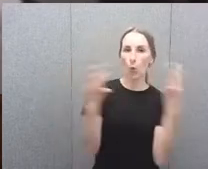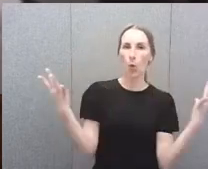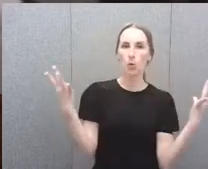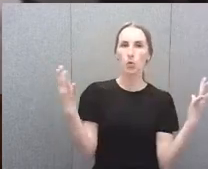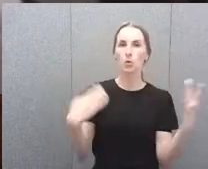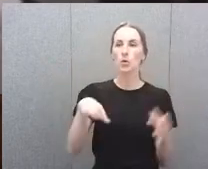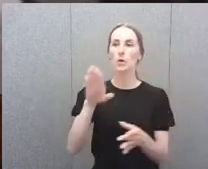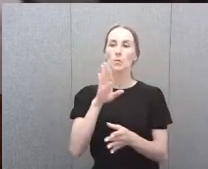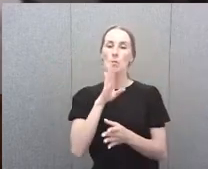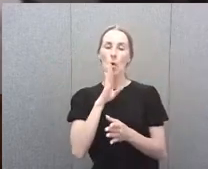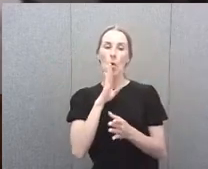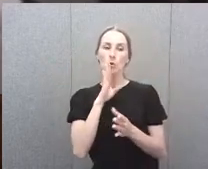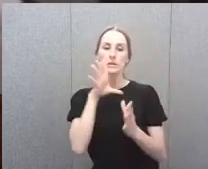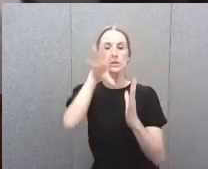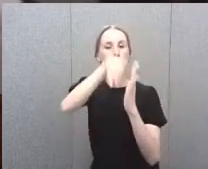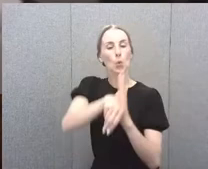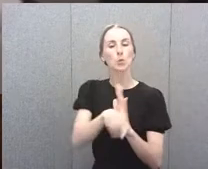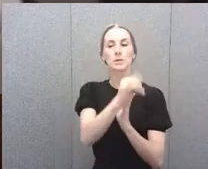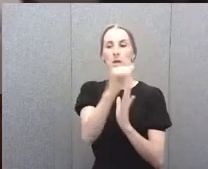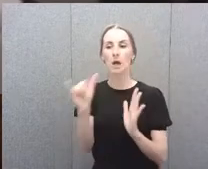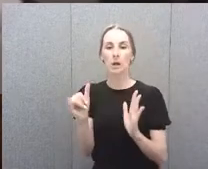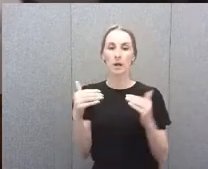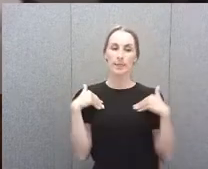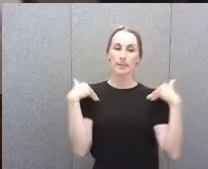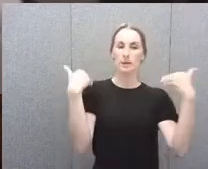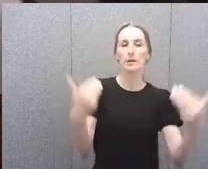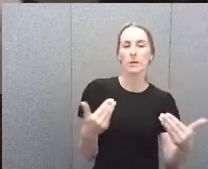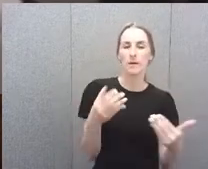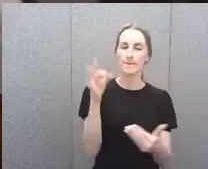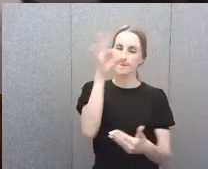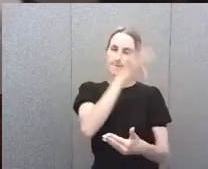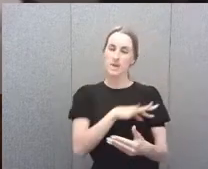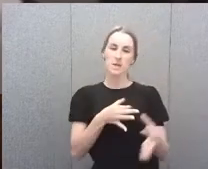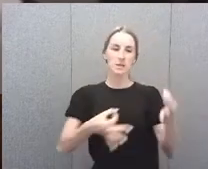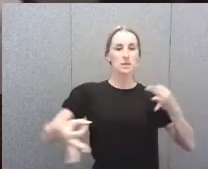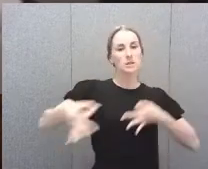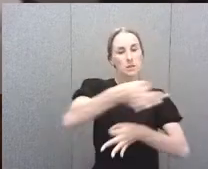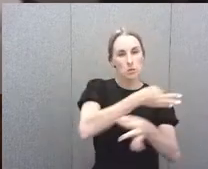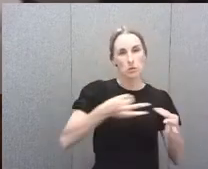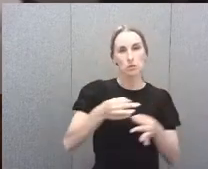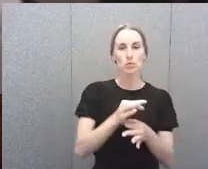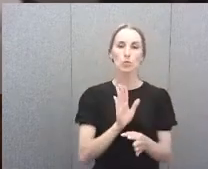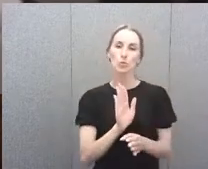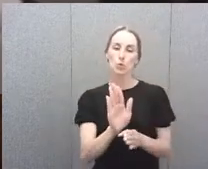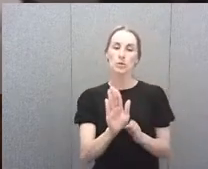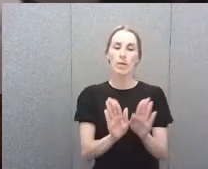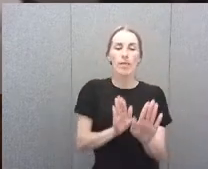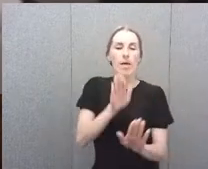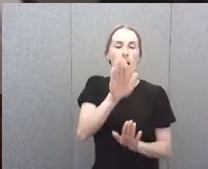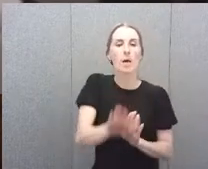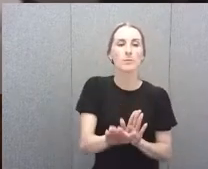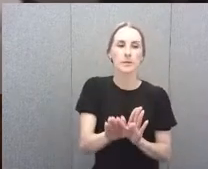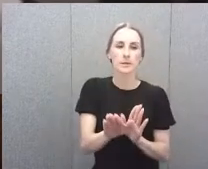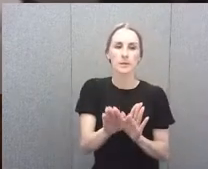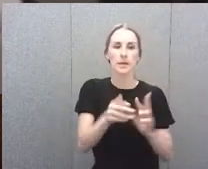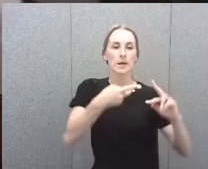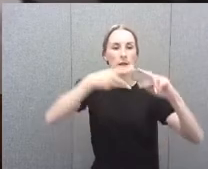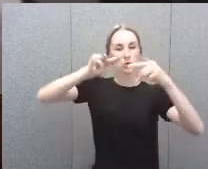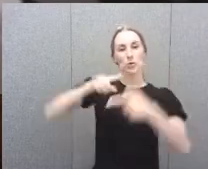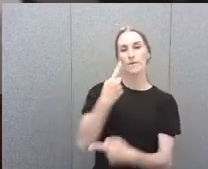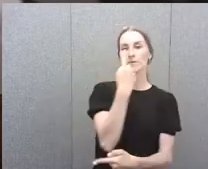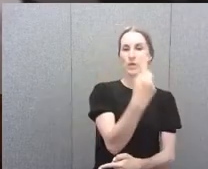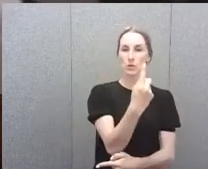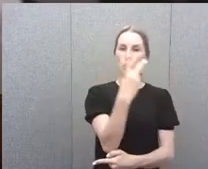благодаря полному вовлечению женщин. Желаю содержательной дискуссии, которая, вне сомнений, станет еще одним шагом на пути внедрения